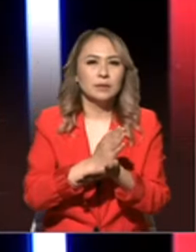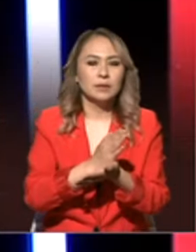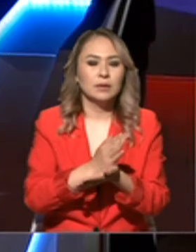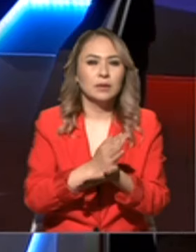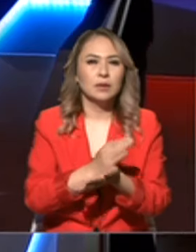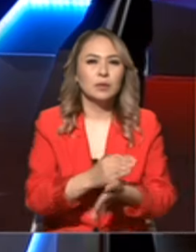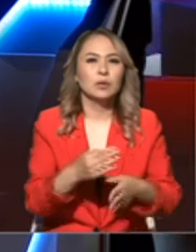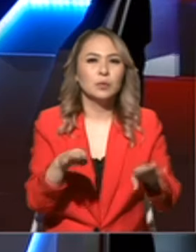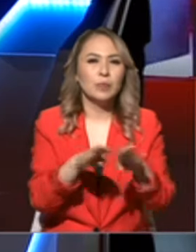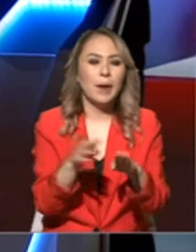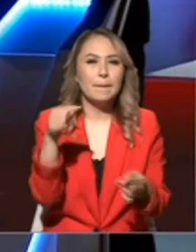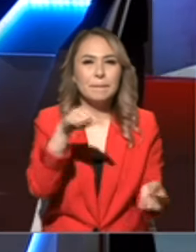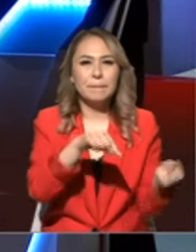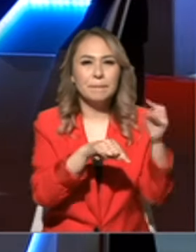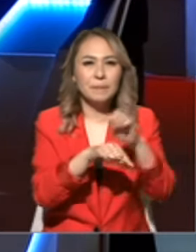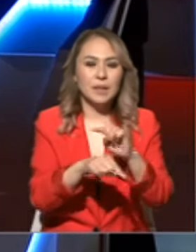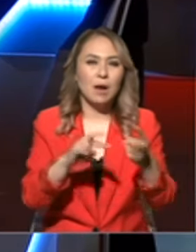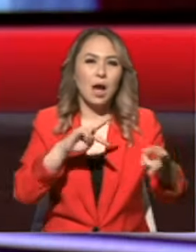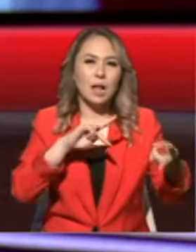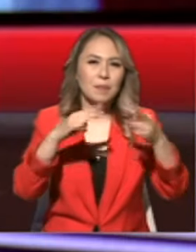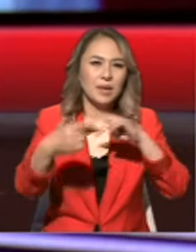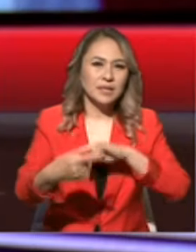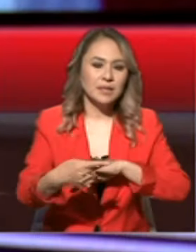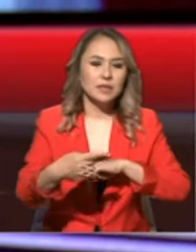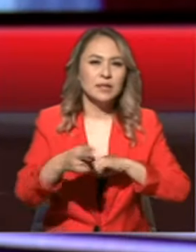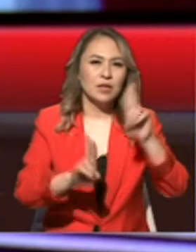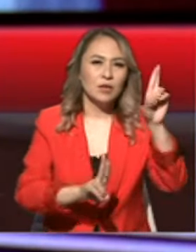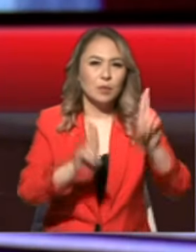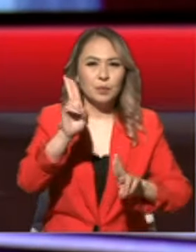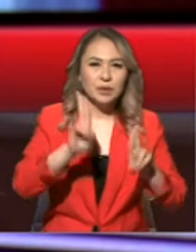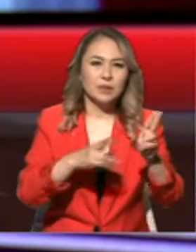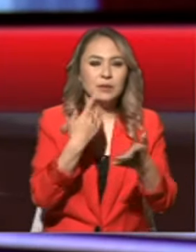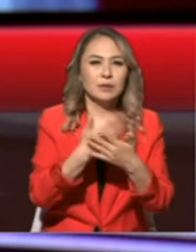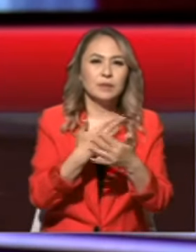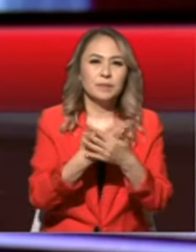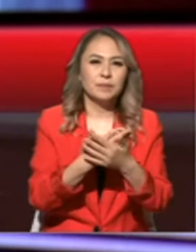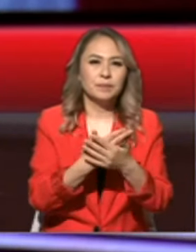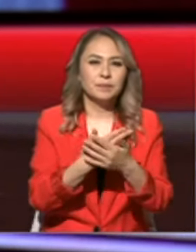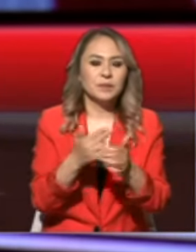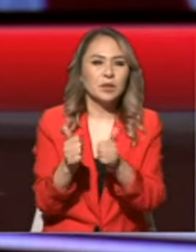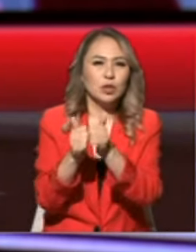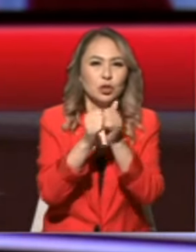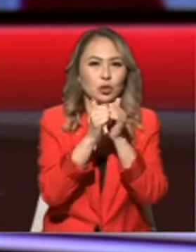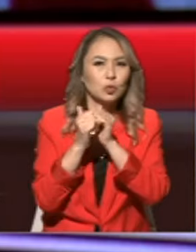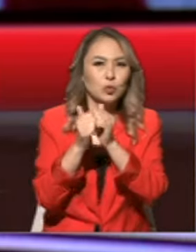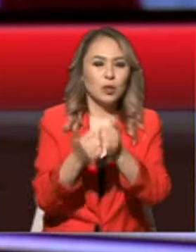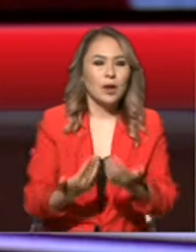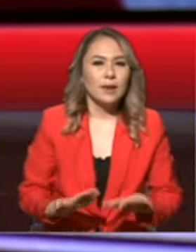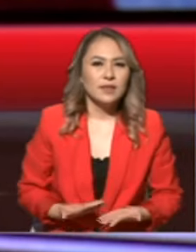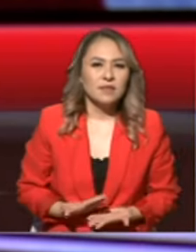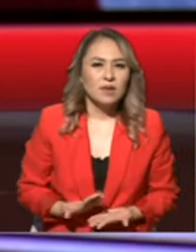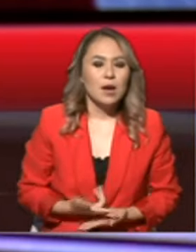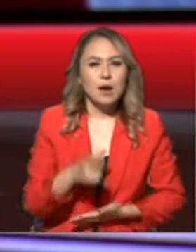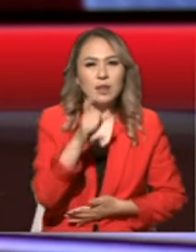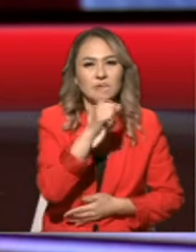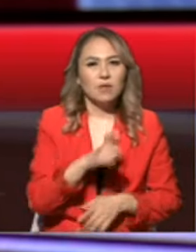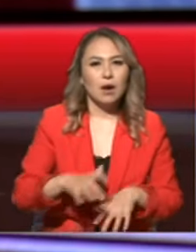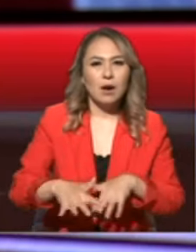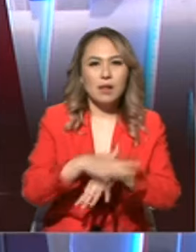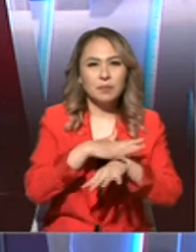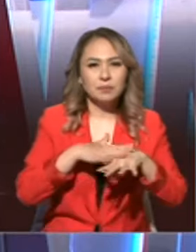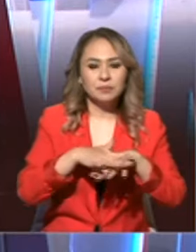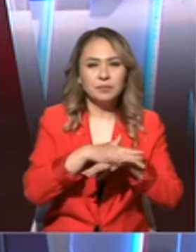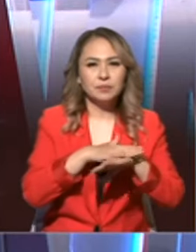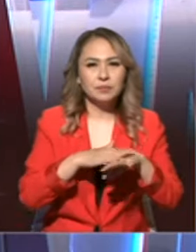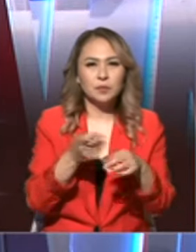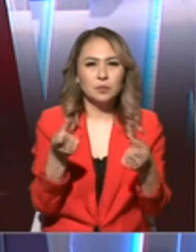ассимиляция, яғни бір-бірінен алмасады. Ұстаным, репродуктив ұстаным сол бірге тұратын, сол өмір сүретін халықпен бірге